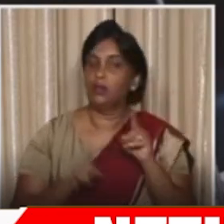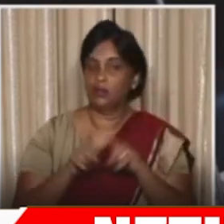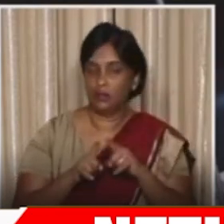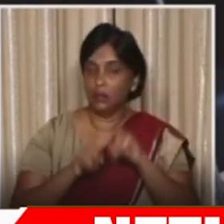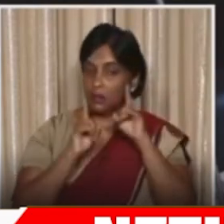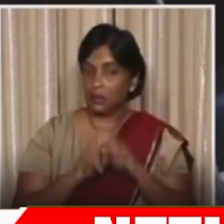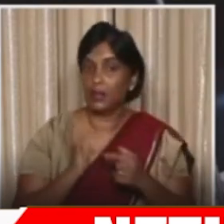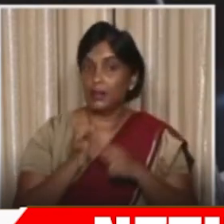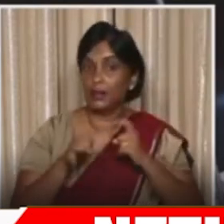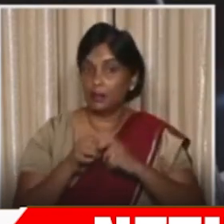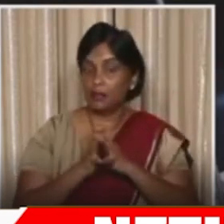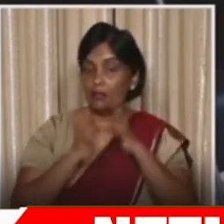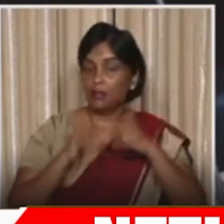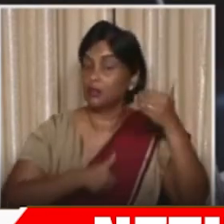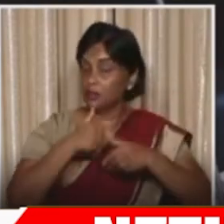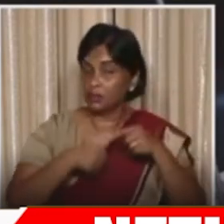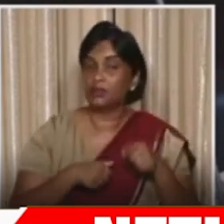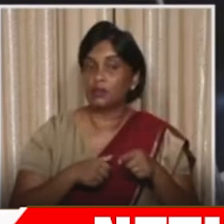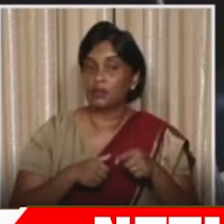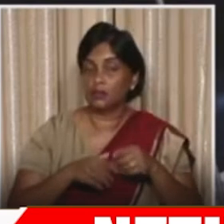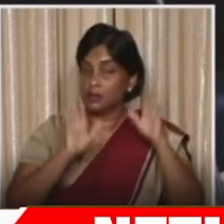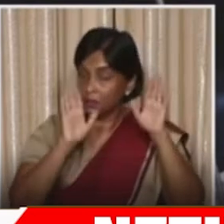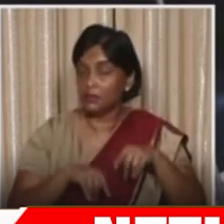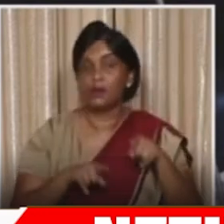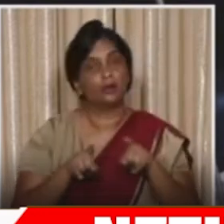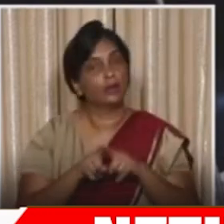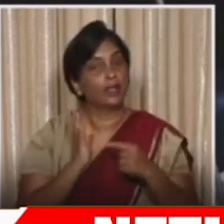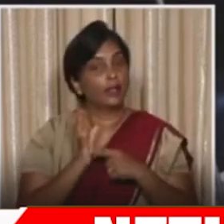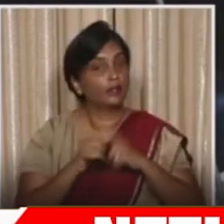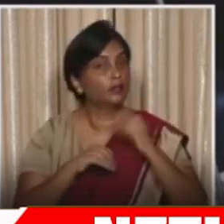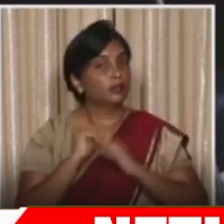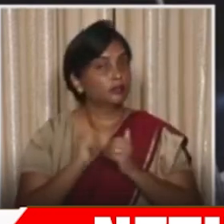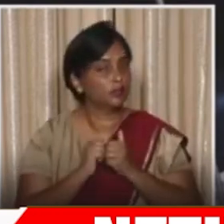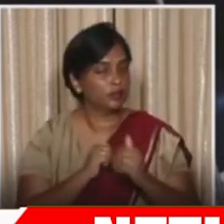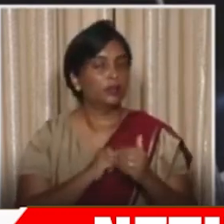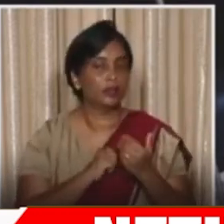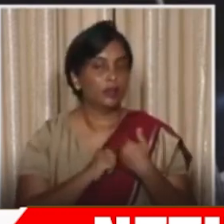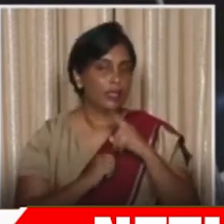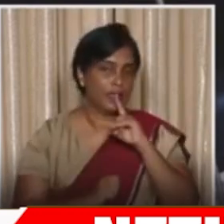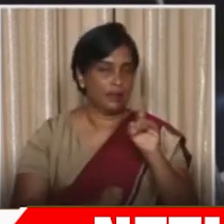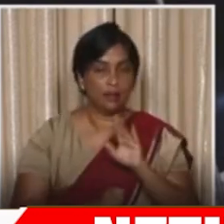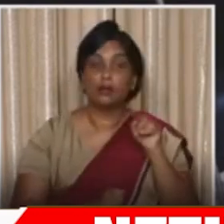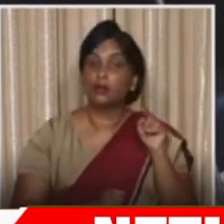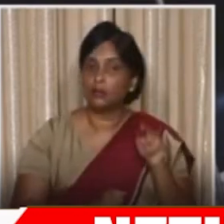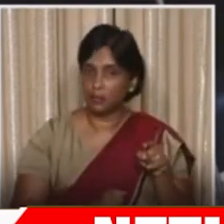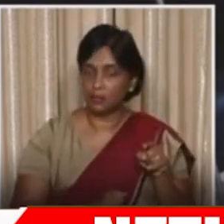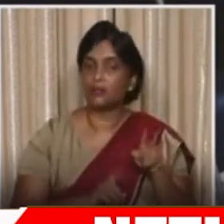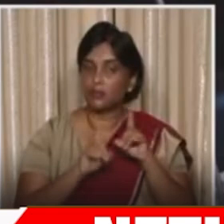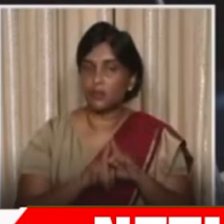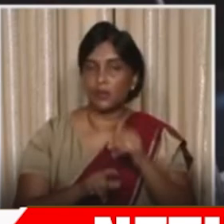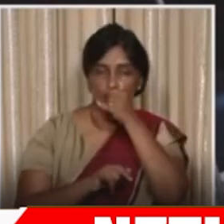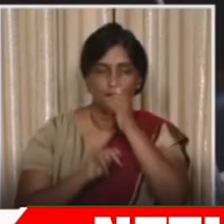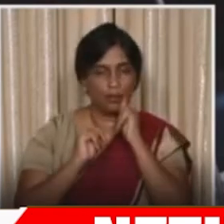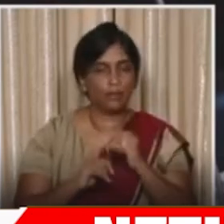නිසා එවැනි ටෙන්ඩර් සංඛ්‍යාවක් ඒ ටෙන්ඩර් කැඳවීම සහ ඒ ටෙන්ඩර් වල ක්‍රියාකාරීත්වය මම කියන්නේ ඒවා